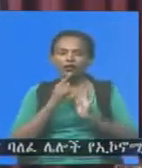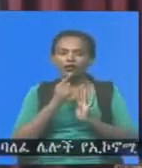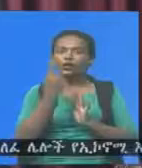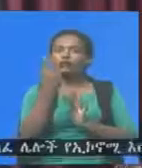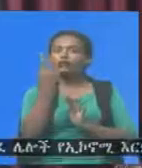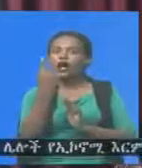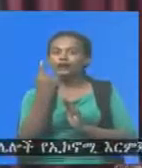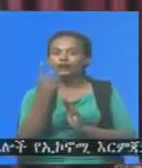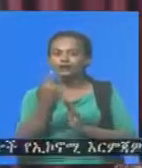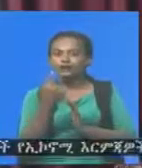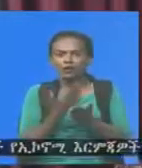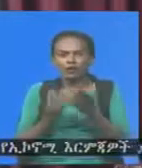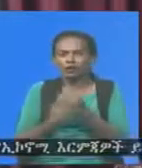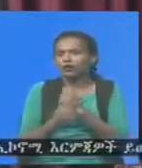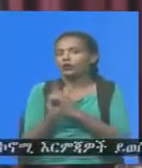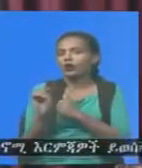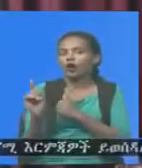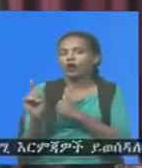አላወራም